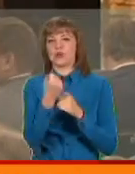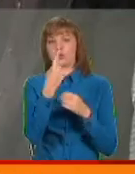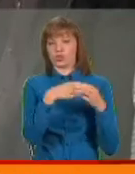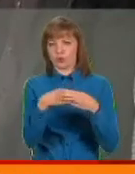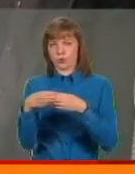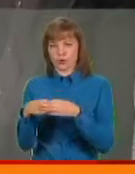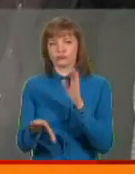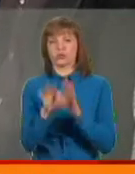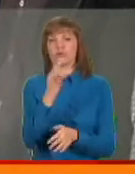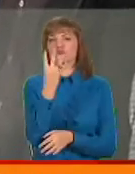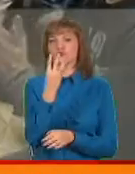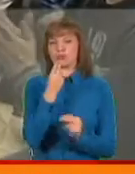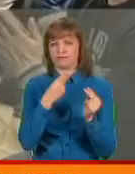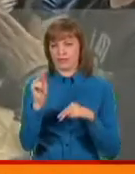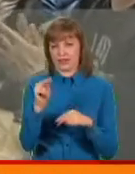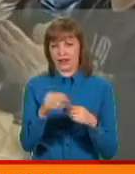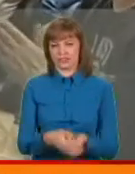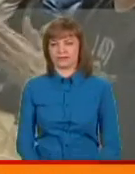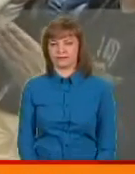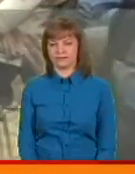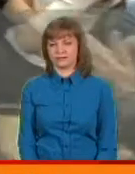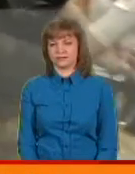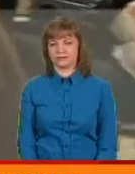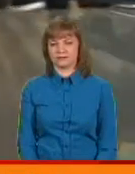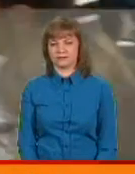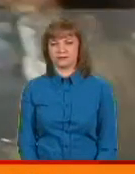команд оберуть 4 найкращих.